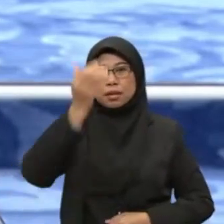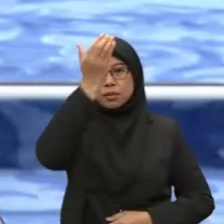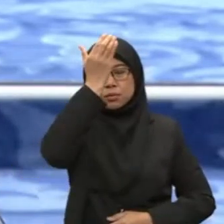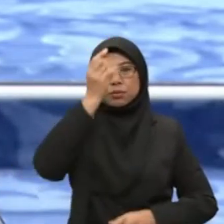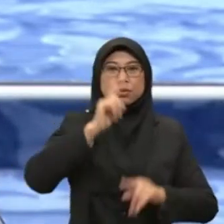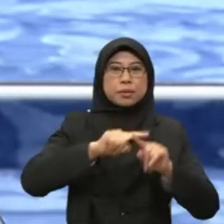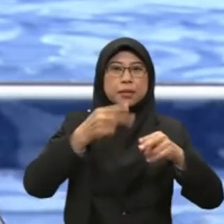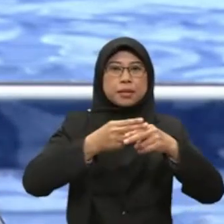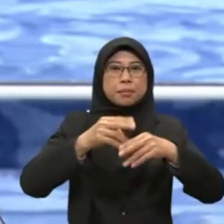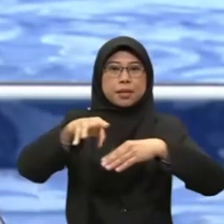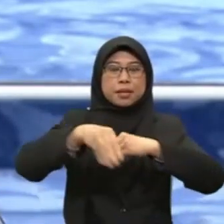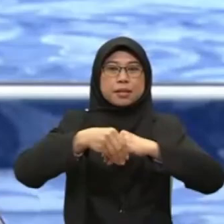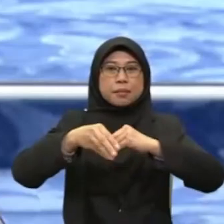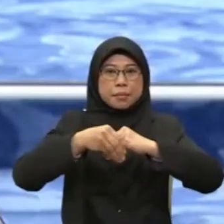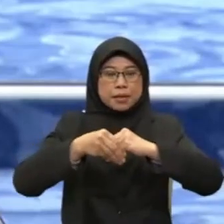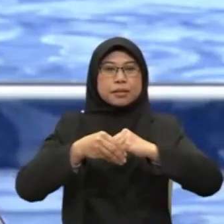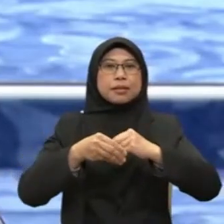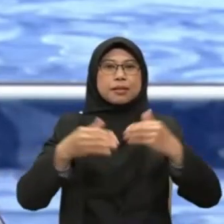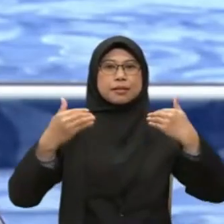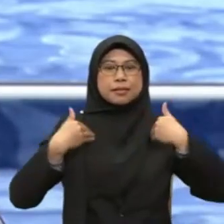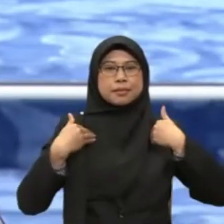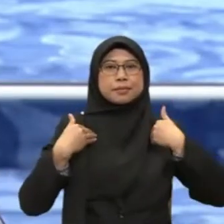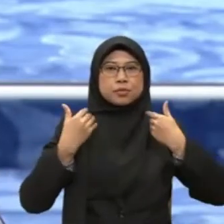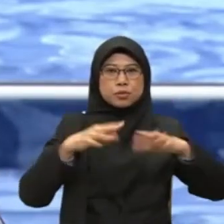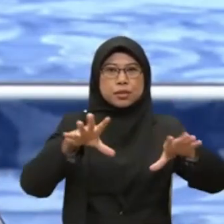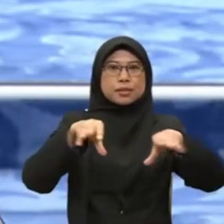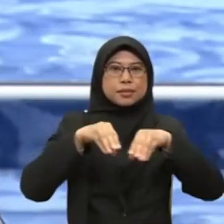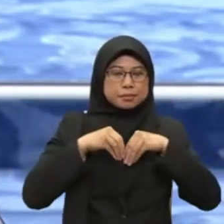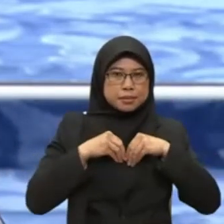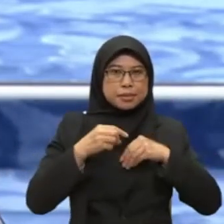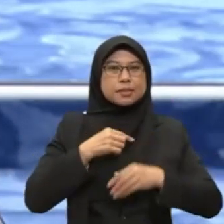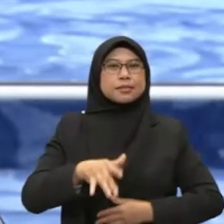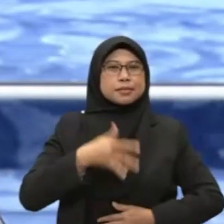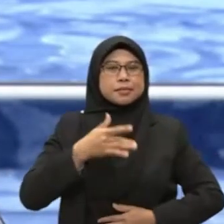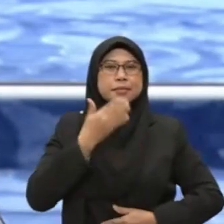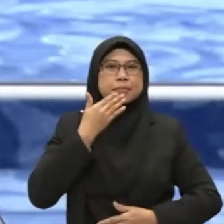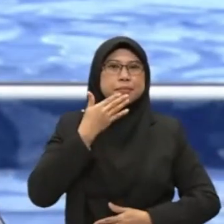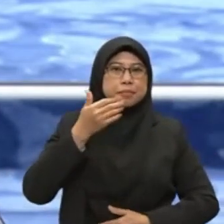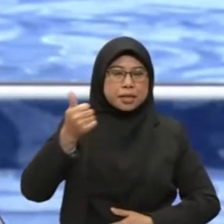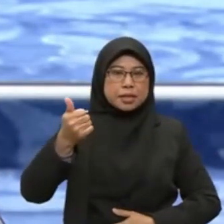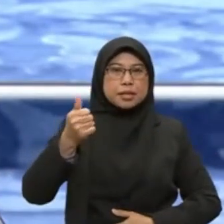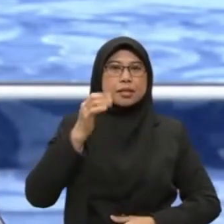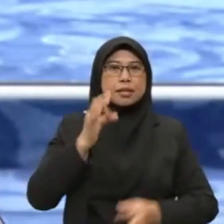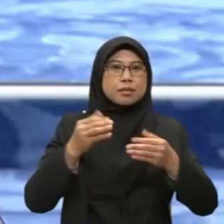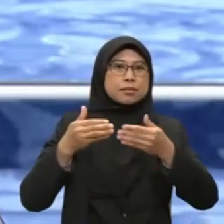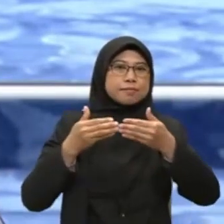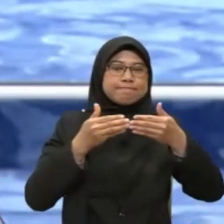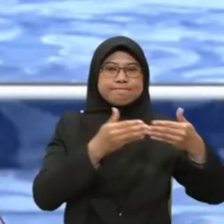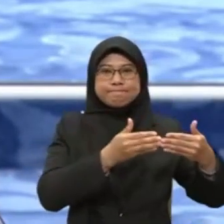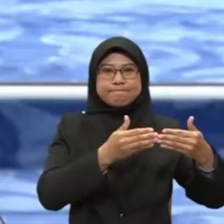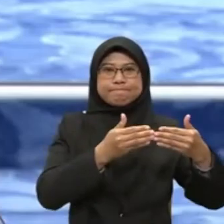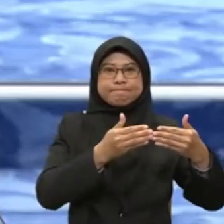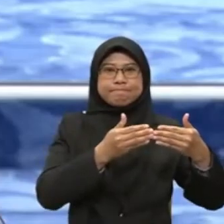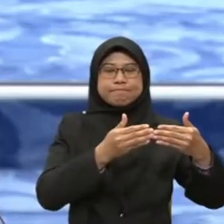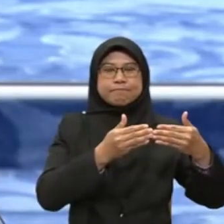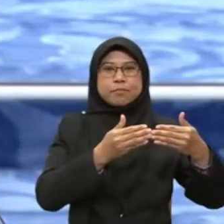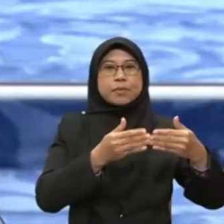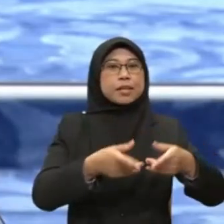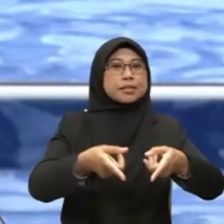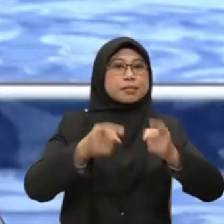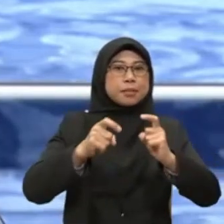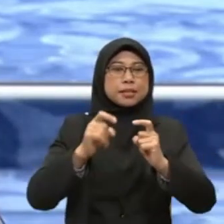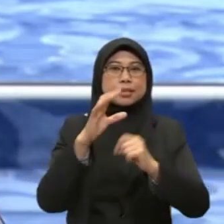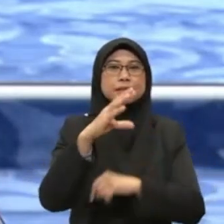pama-nama Yang ada sekarang memang ada dan diperkenan dan saya rasa lebih baik diteruskan segera dan